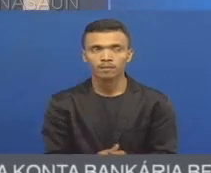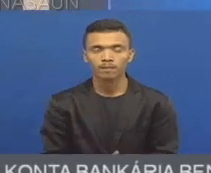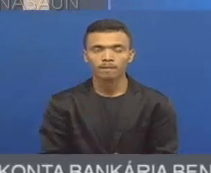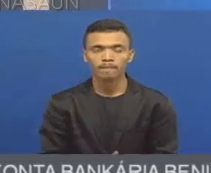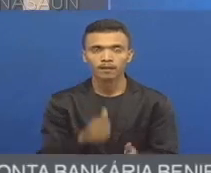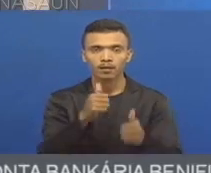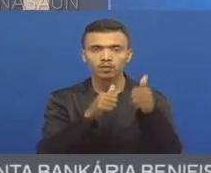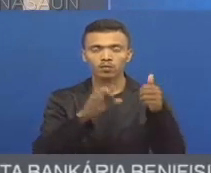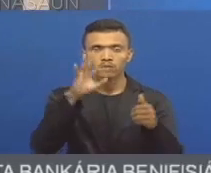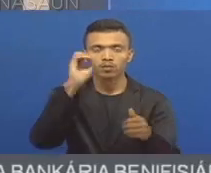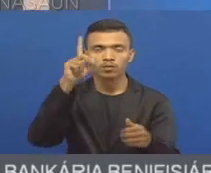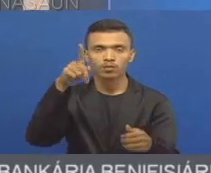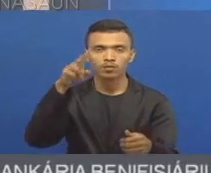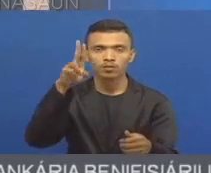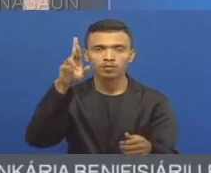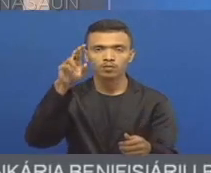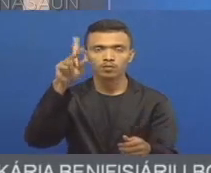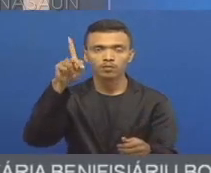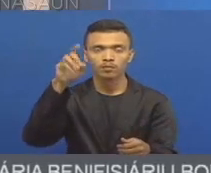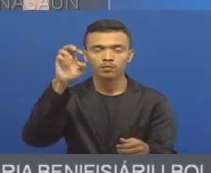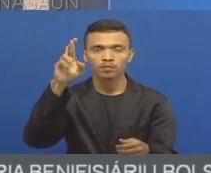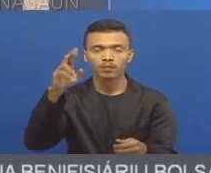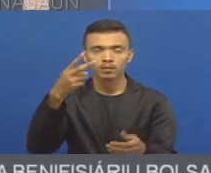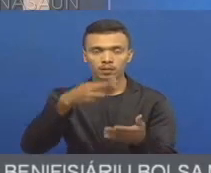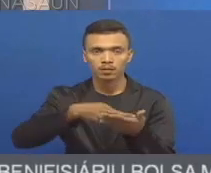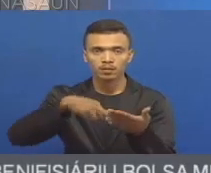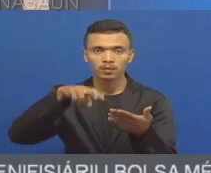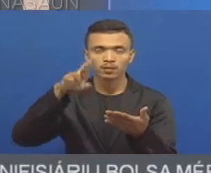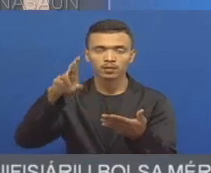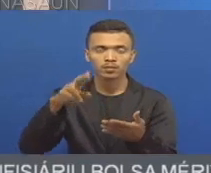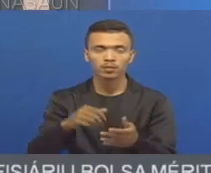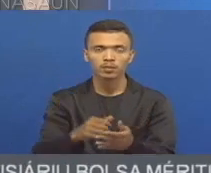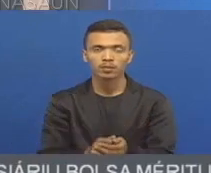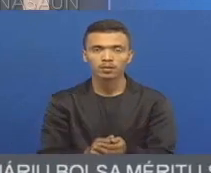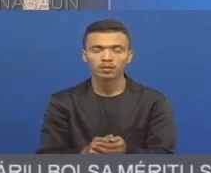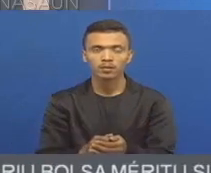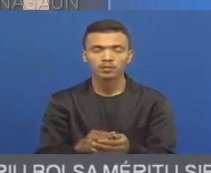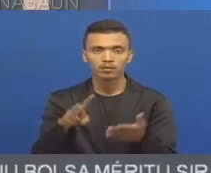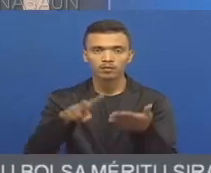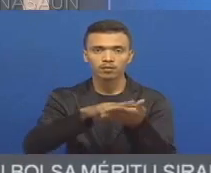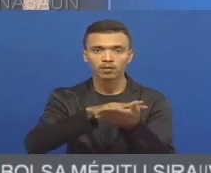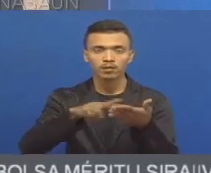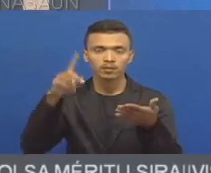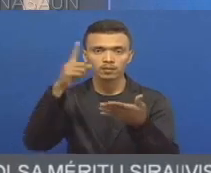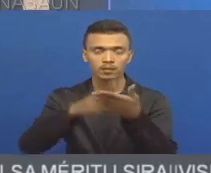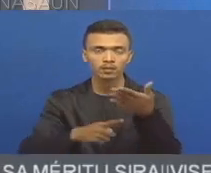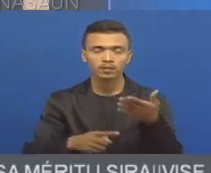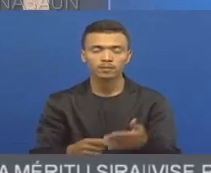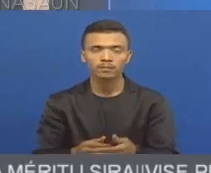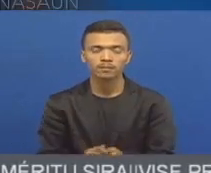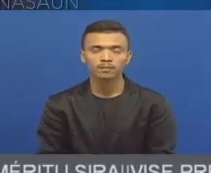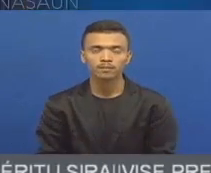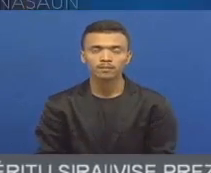ni hari durante ne resista kasu virak ne tipu kasu violensia domestika ne maka saida saida dek sen